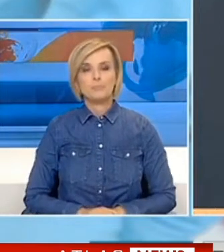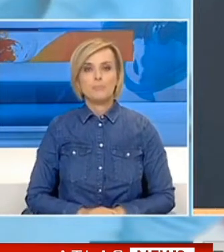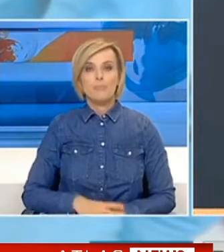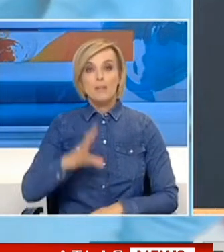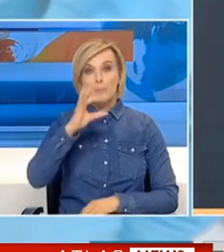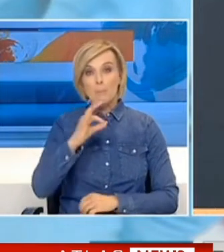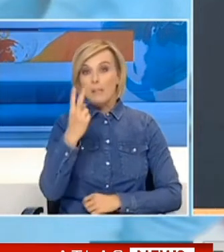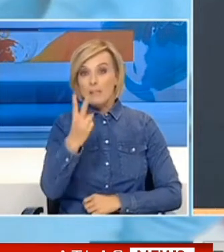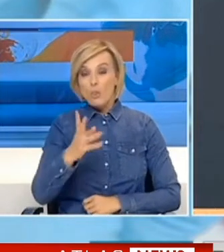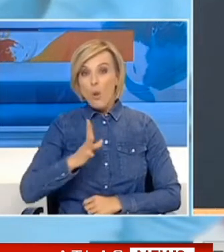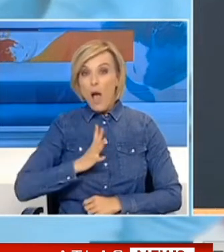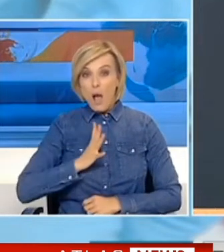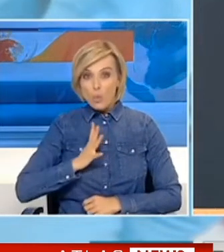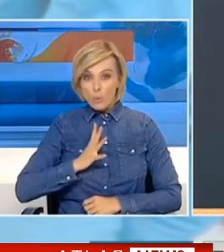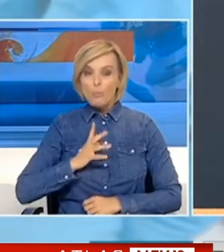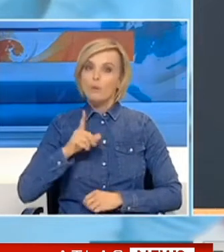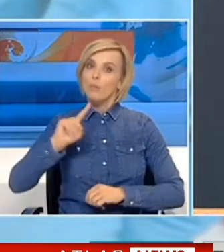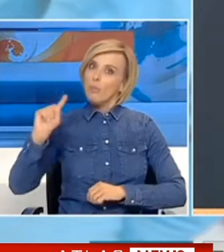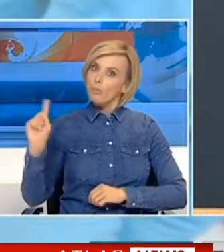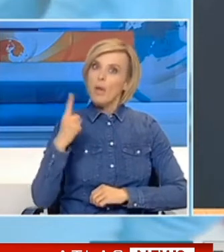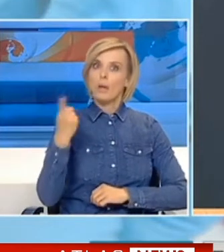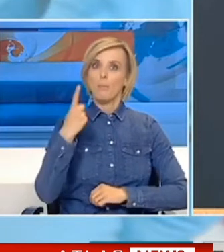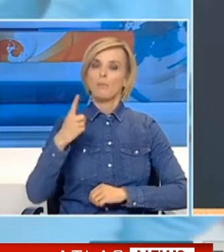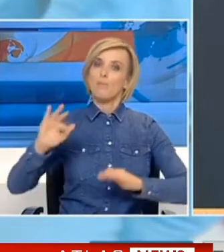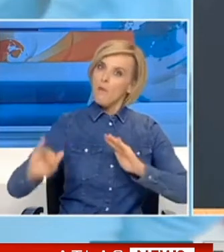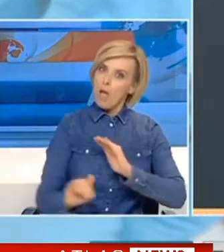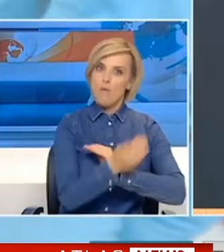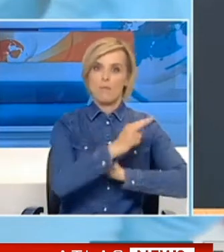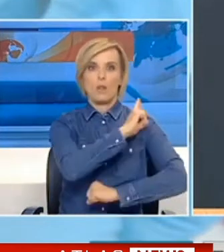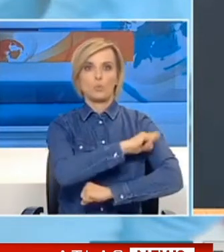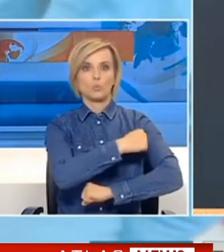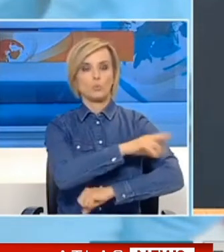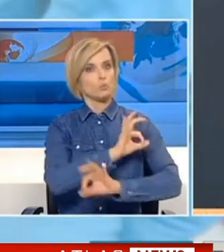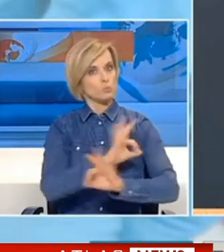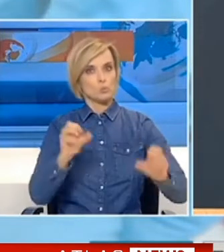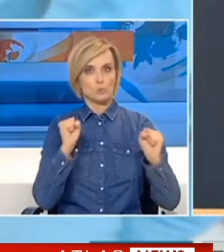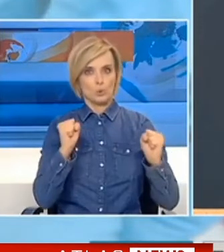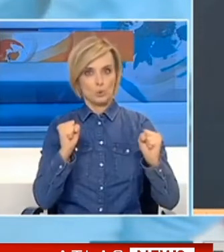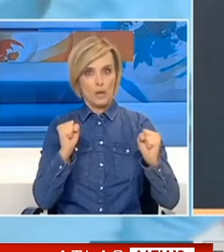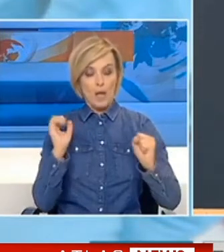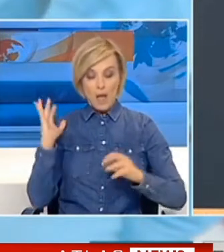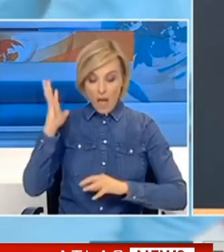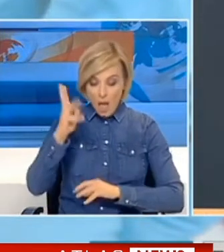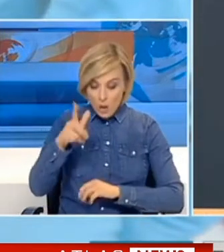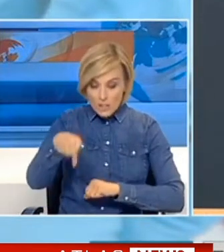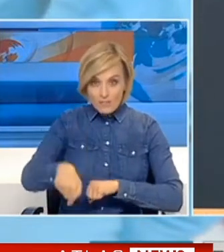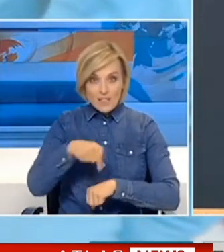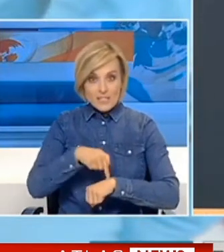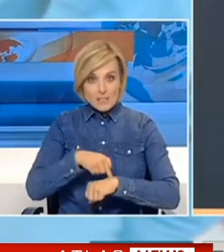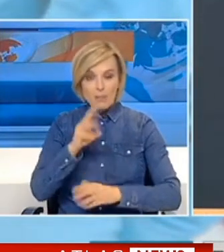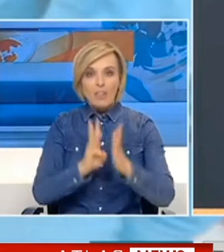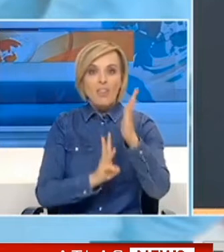52 συμπολίτες μας έχουν ήδη πάρει εξιτήριο από το νοσοκομείο. Έχουν διενεργηθεί έως σήμερα